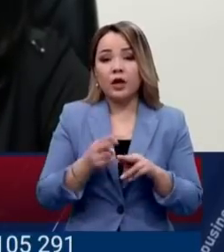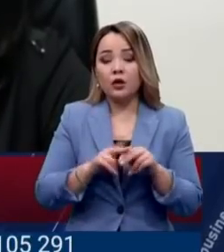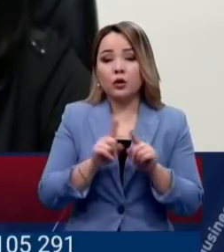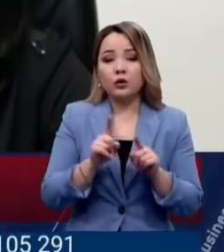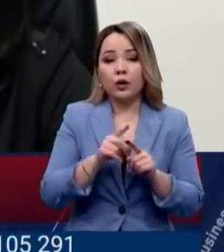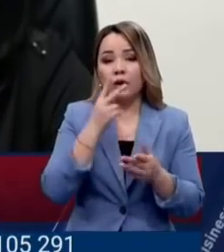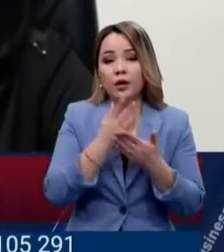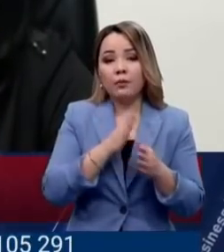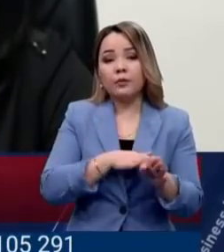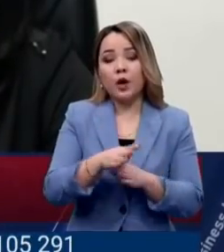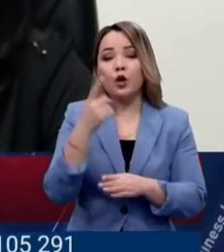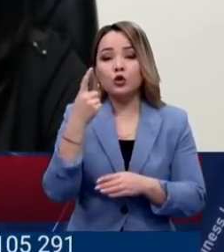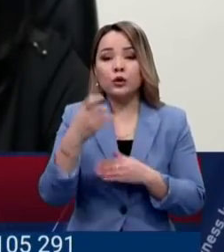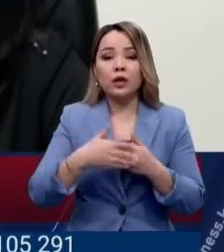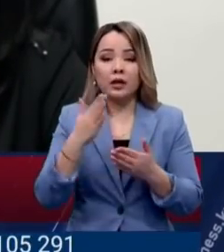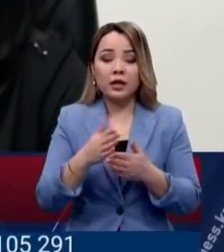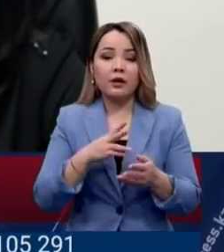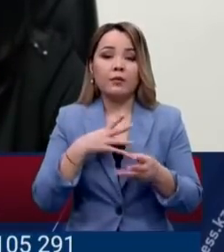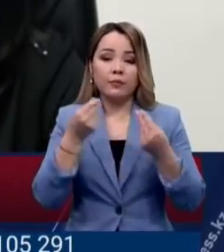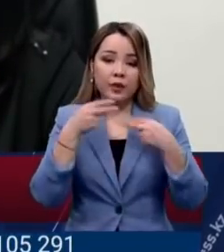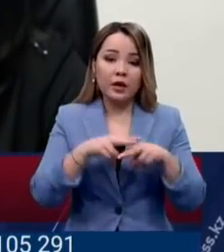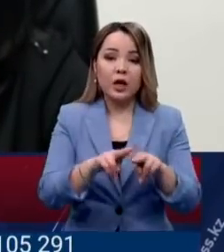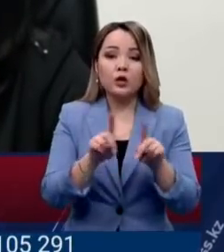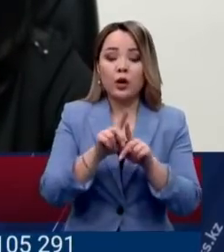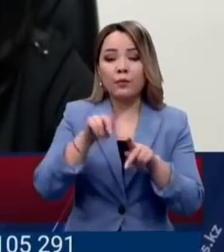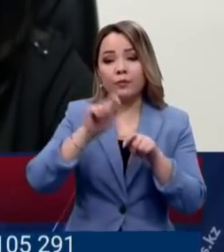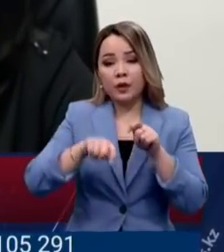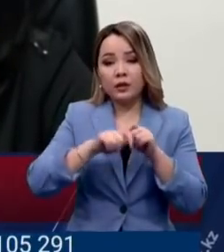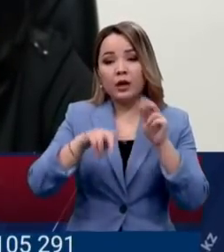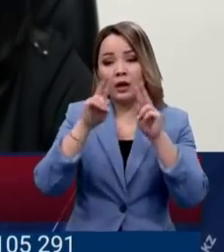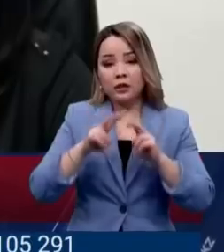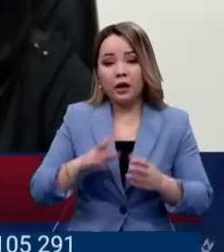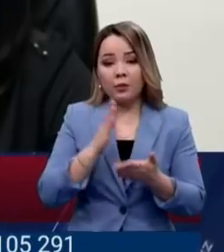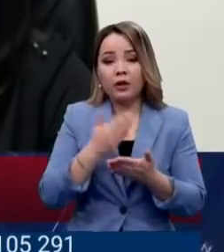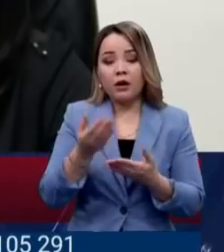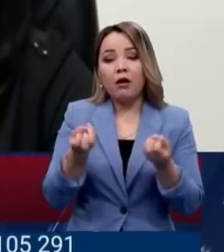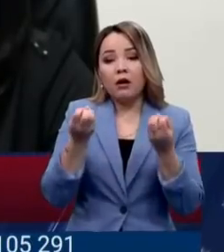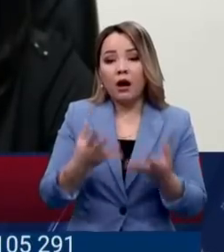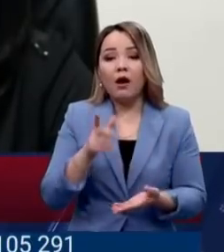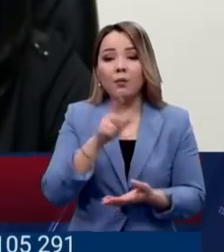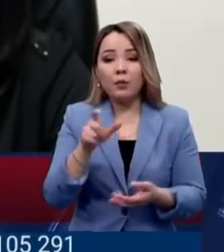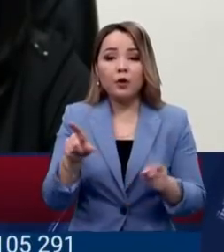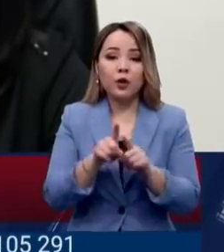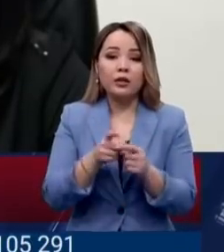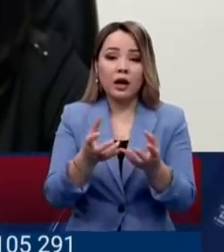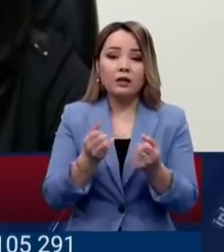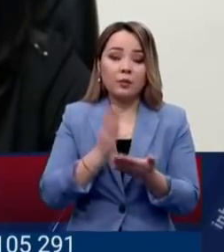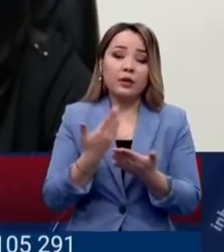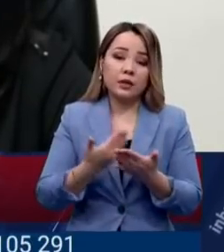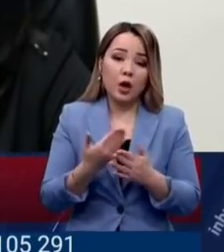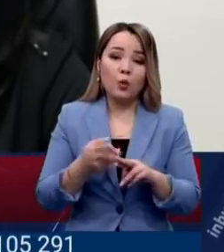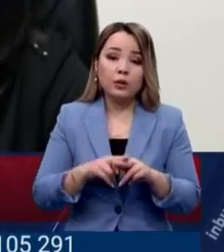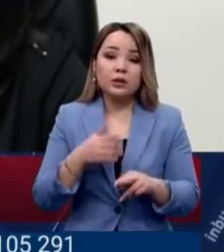3 ай 100-ден астам транзакция жасалса, ол майшамен қаралатын болады. Енді осы ретте қарапайым азаматтарды алатын болсақ, мысалы,